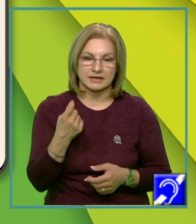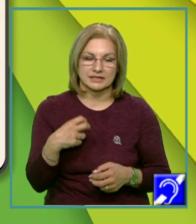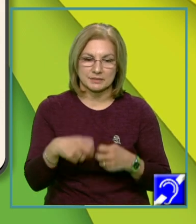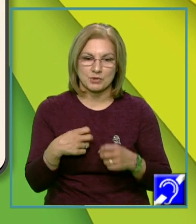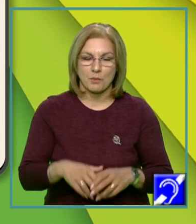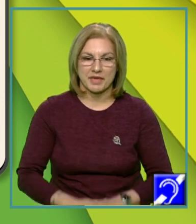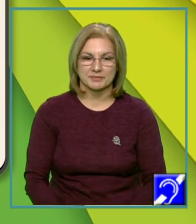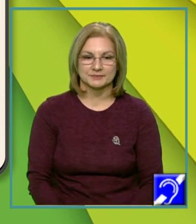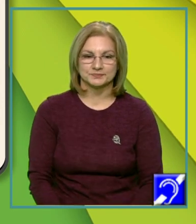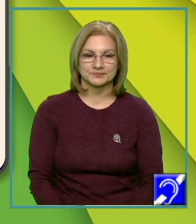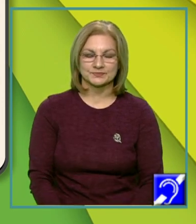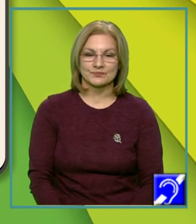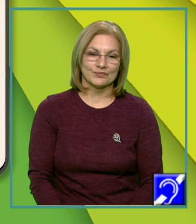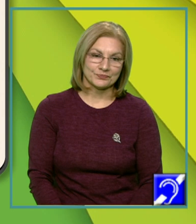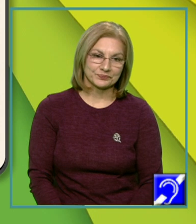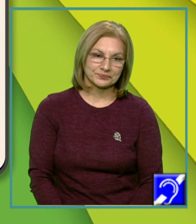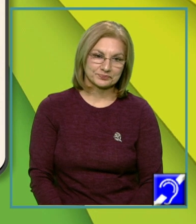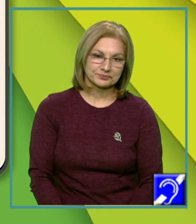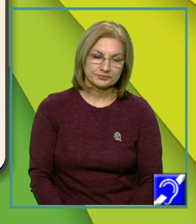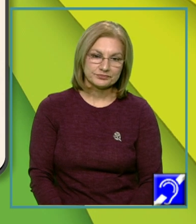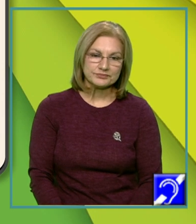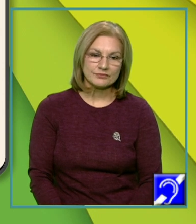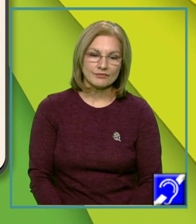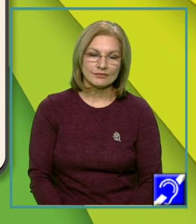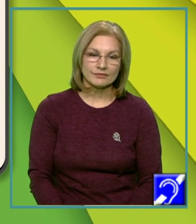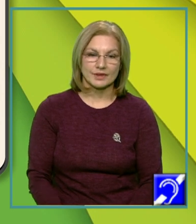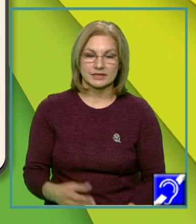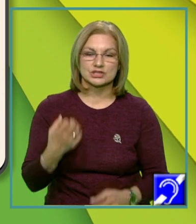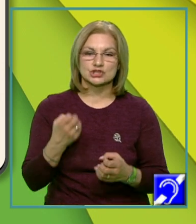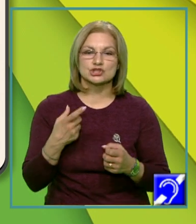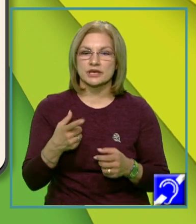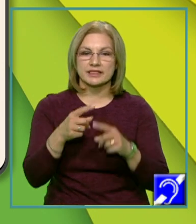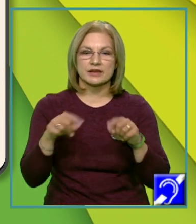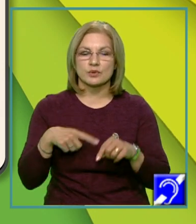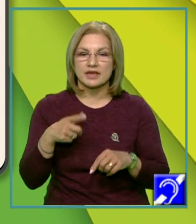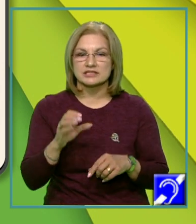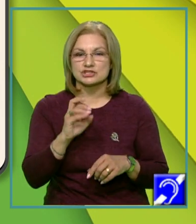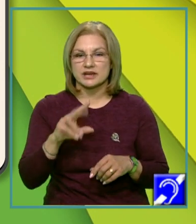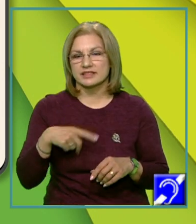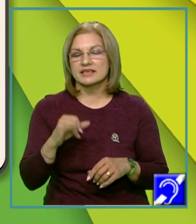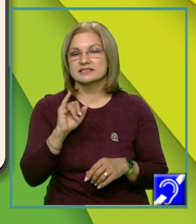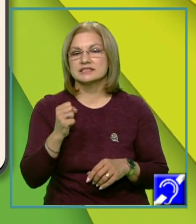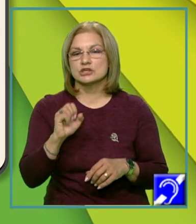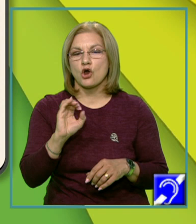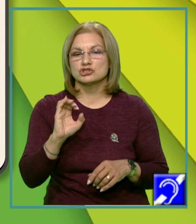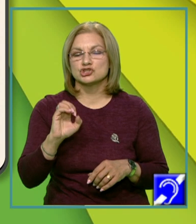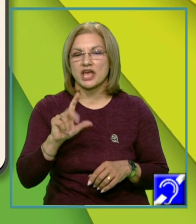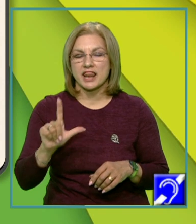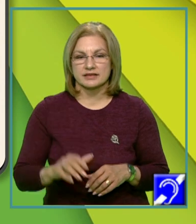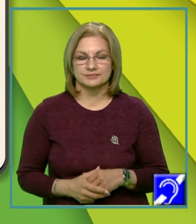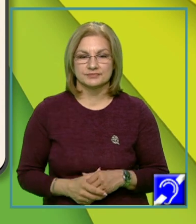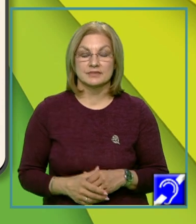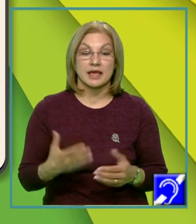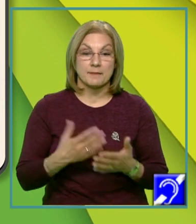probleme și anume natura triunghiului triunghiul c r t este isoscel pentru a